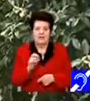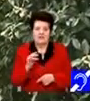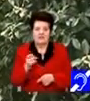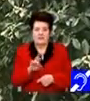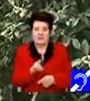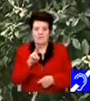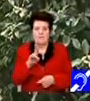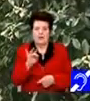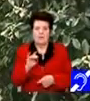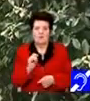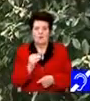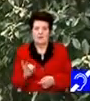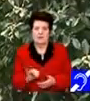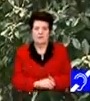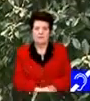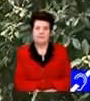Pârvoiu.